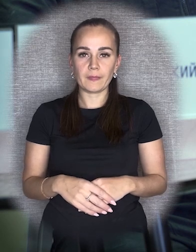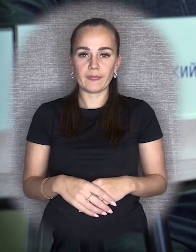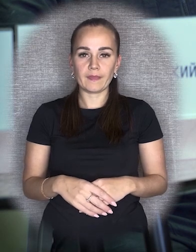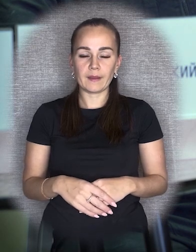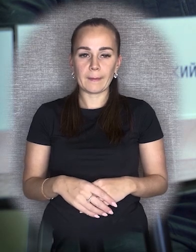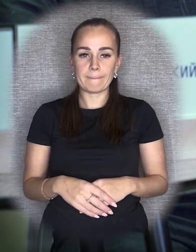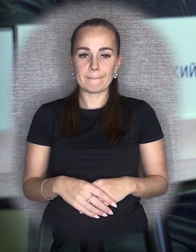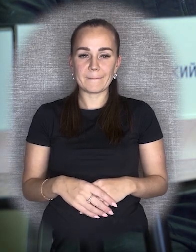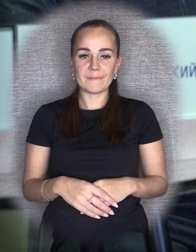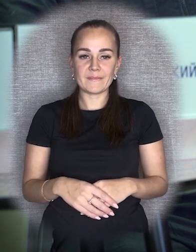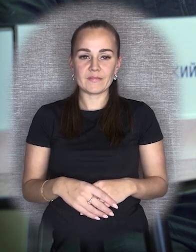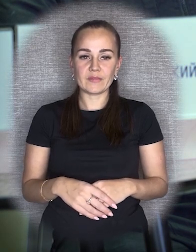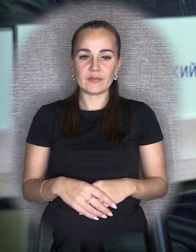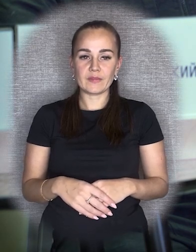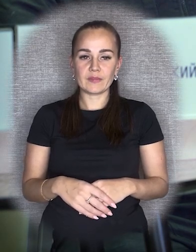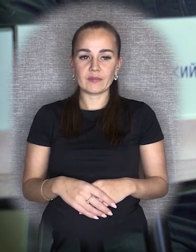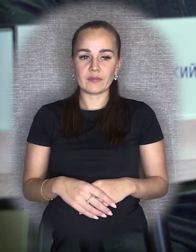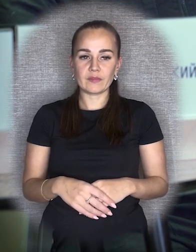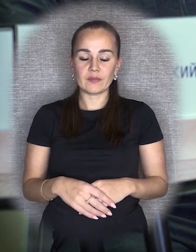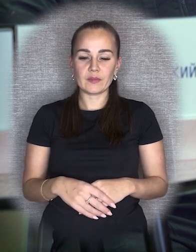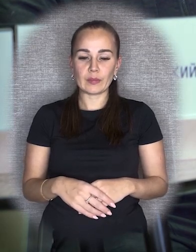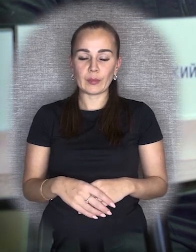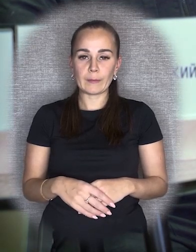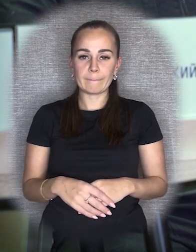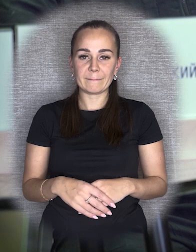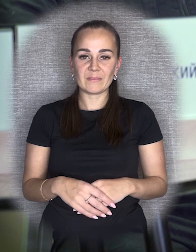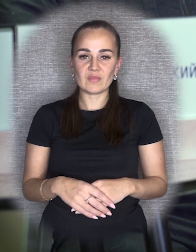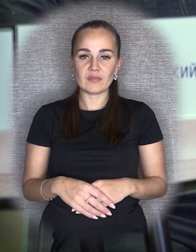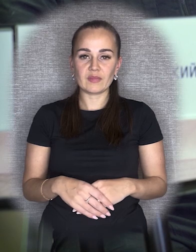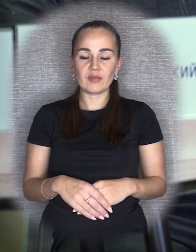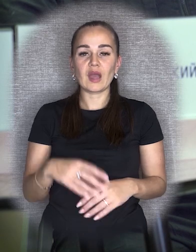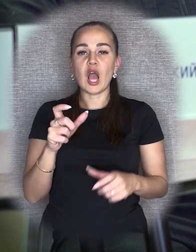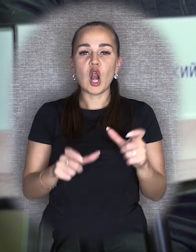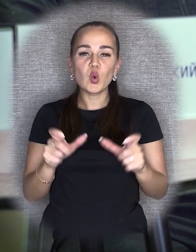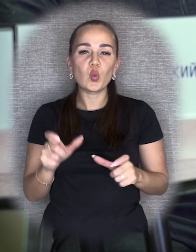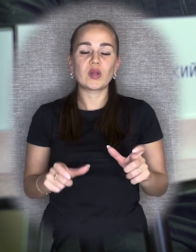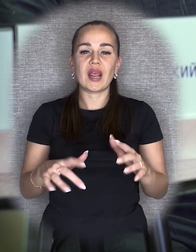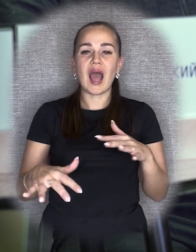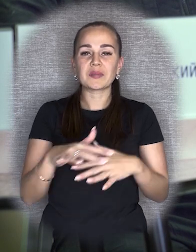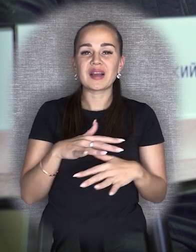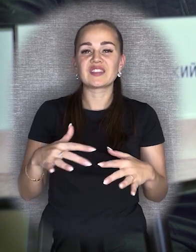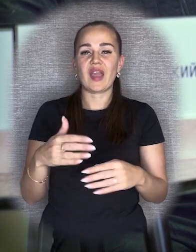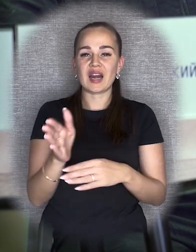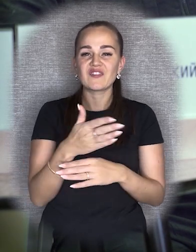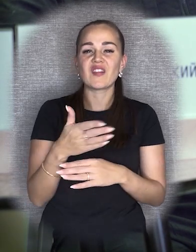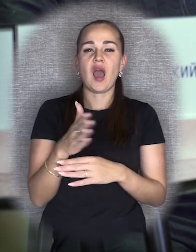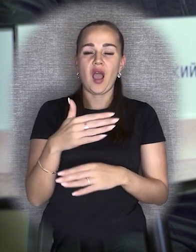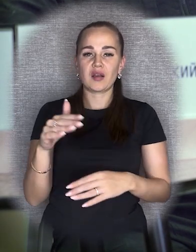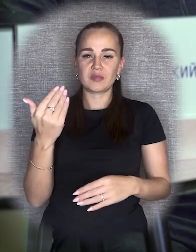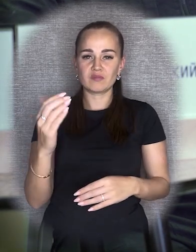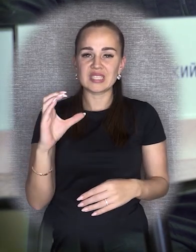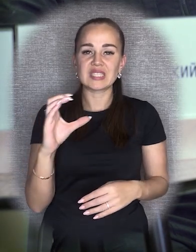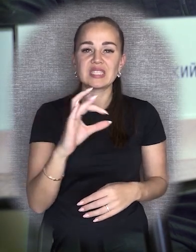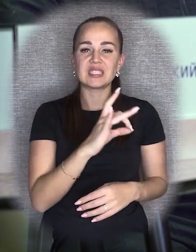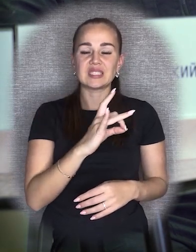люди на лошадях, и там и вот эта вот атмосфера, да, с флагами советскими, то есть это